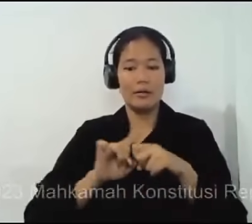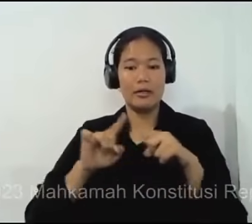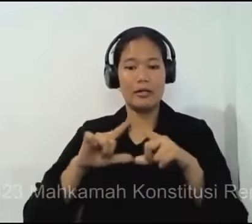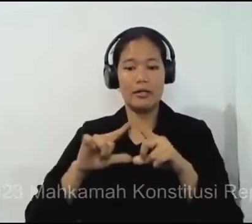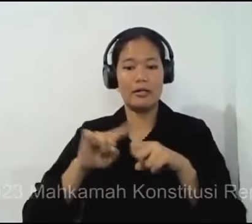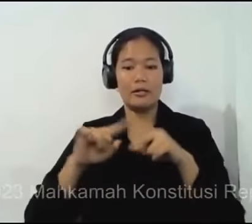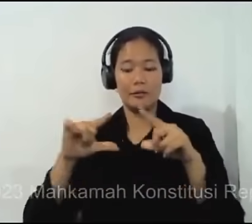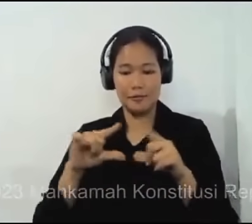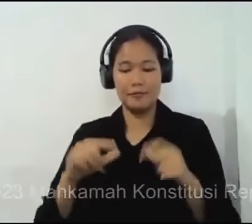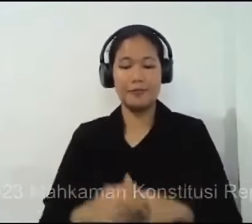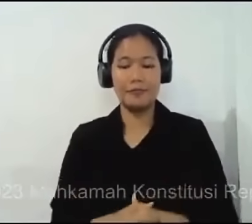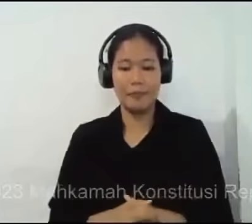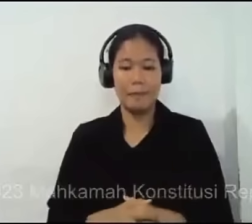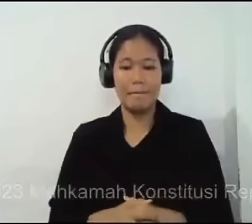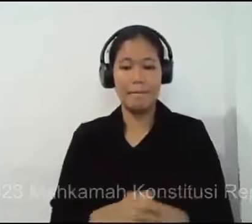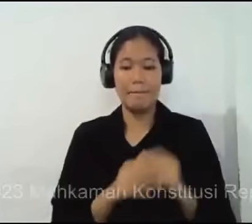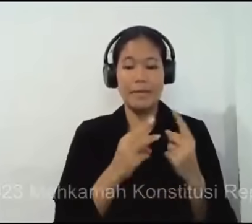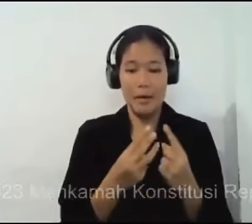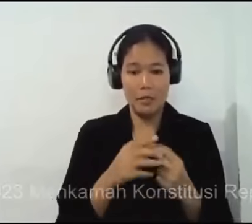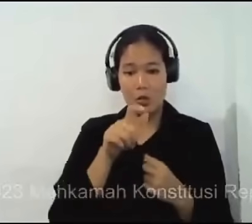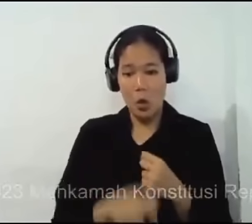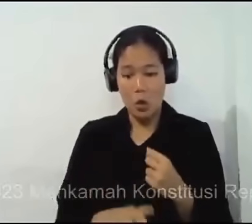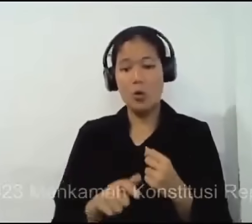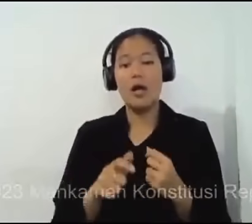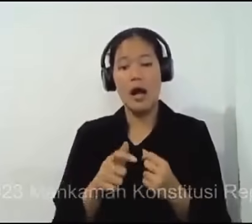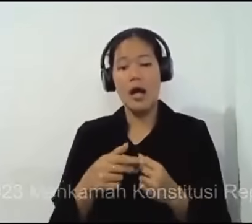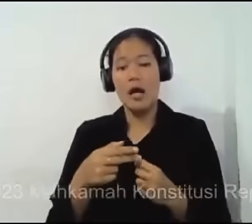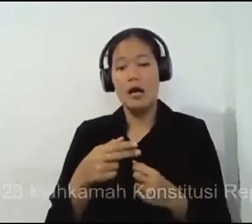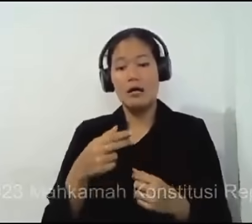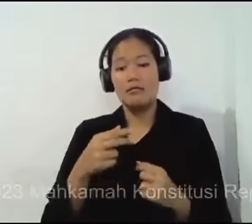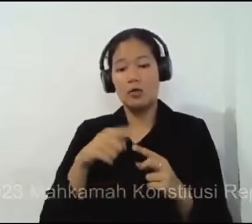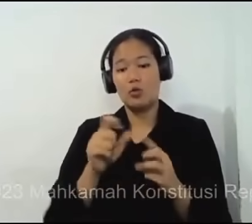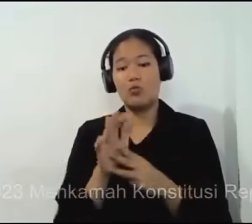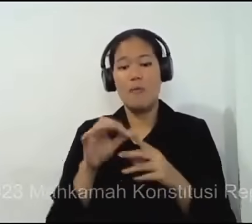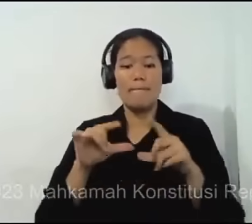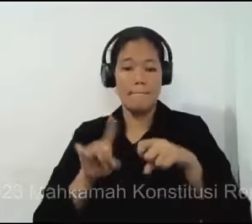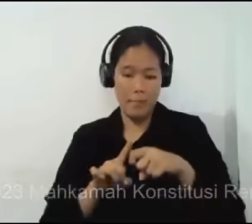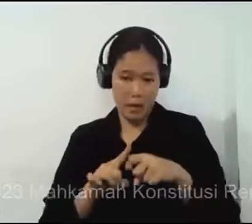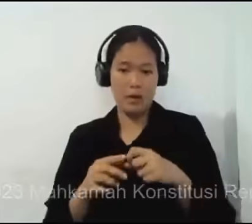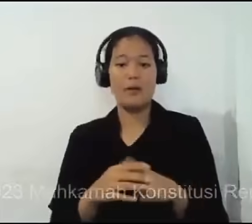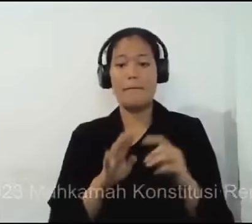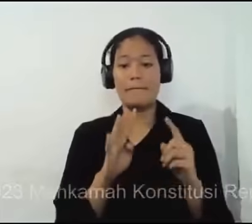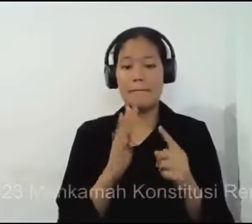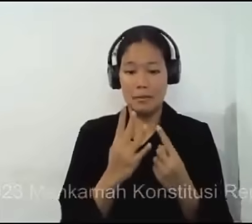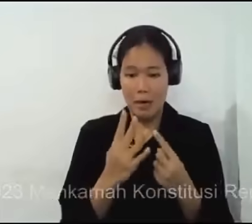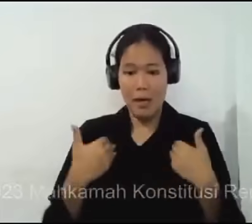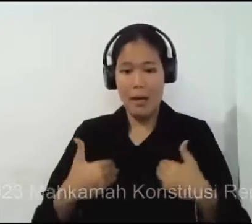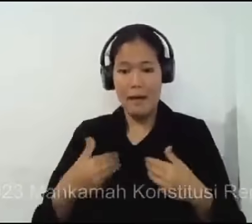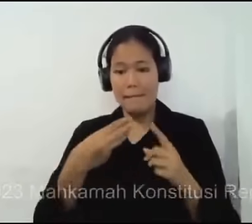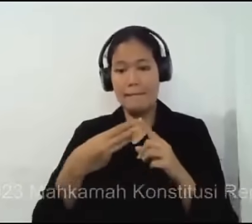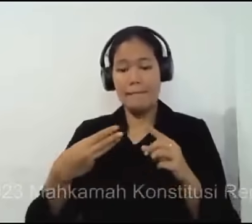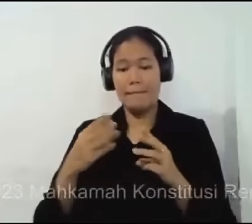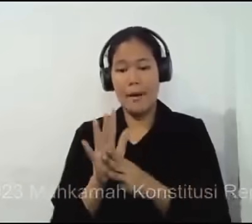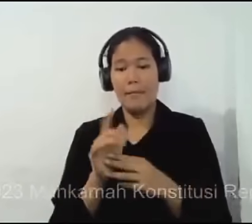Suminta 13 perorangan warga negara tumpak naing goolan 14 Badan Eksekutif Mahasiswa